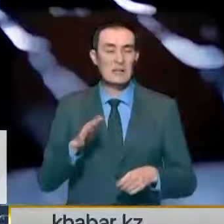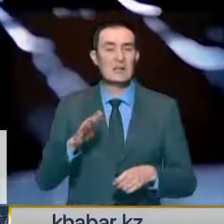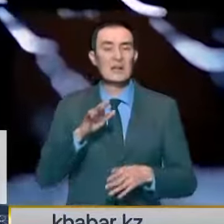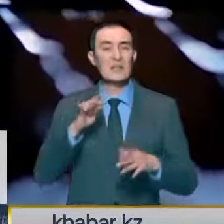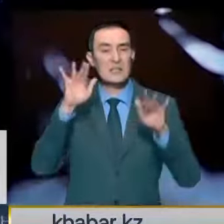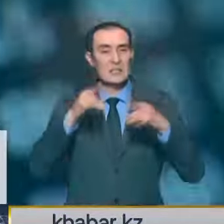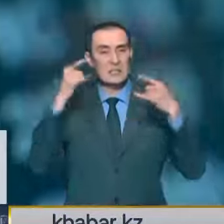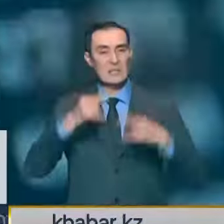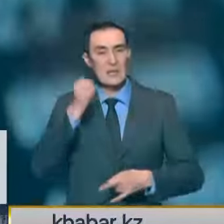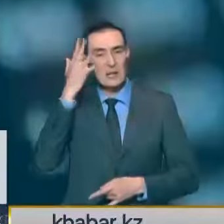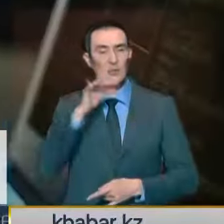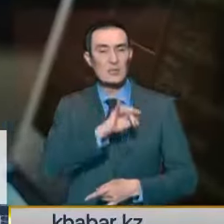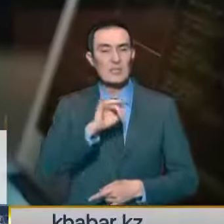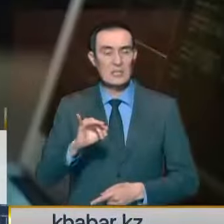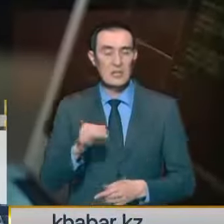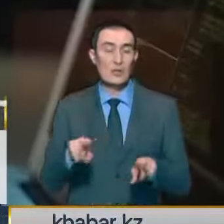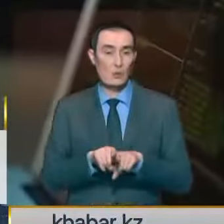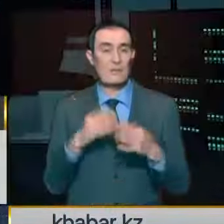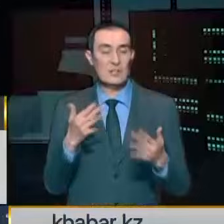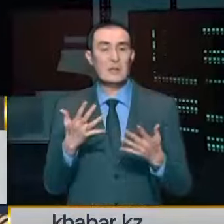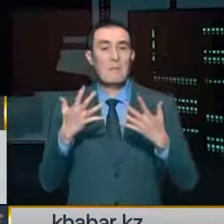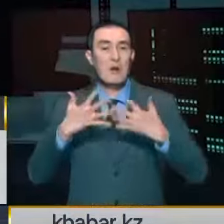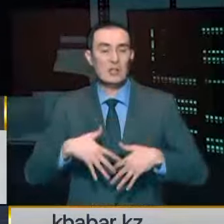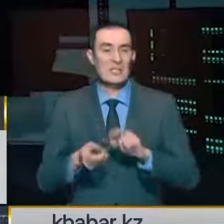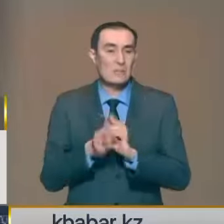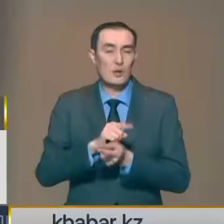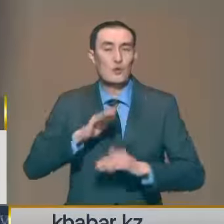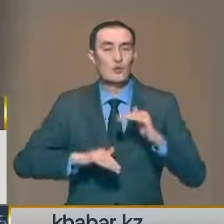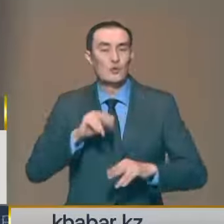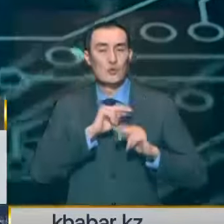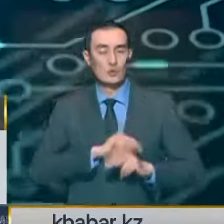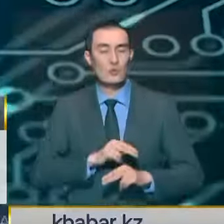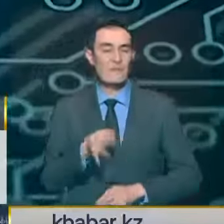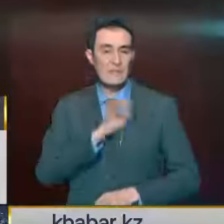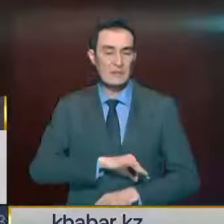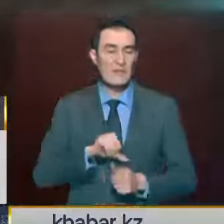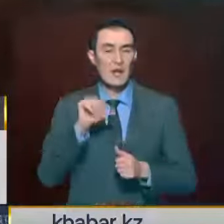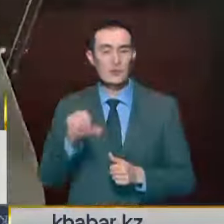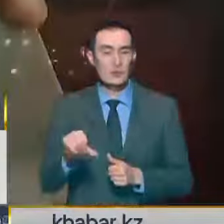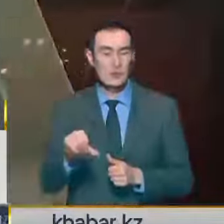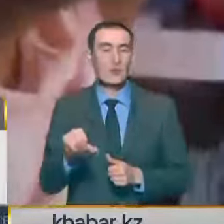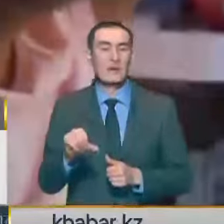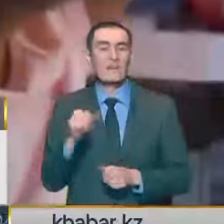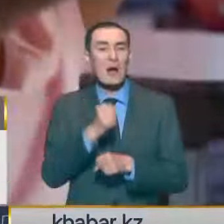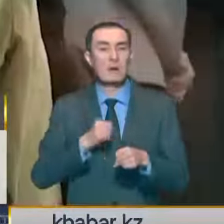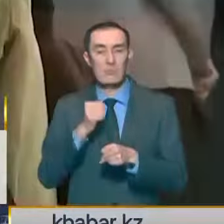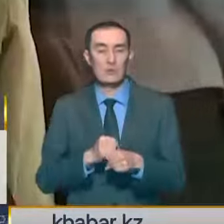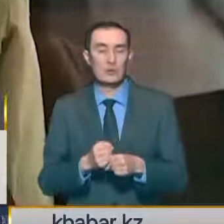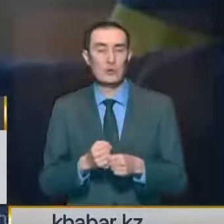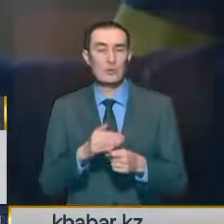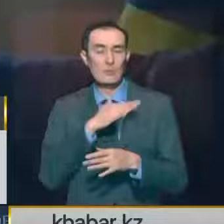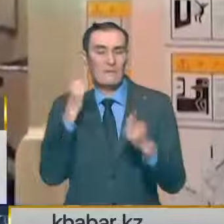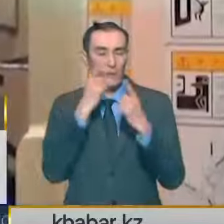искусственному интеллекту. Того требует время. Машины заменяют ручной труд намного эффективнее, особенно в части обработки больших